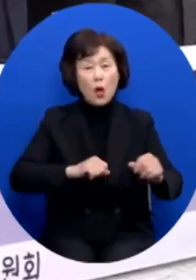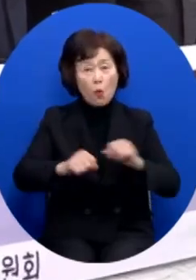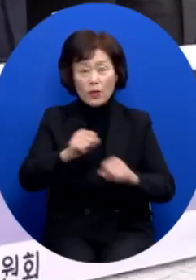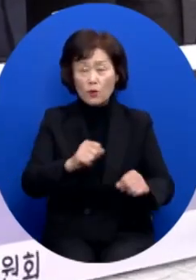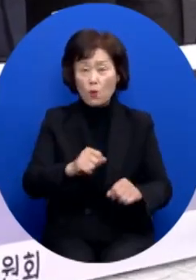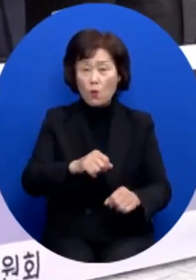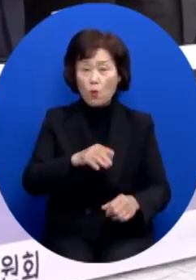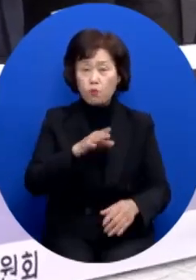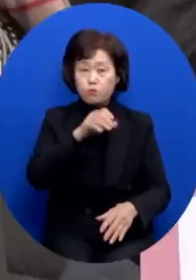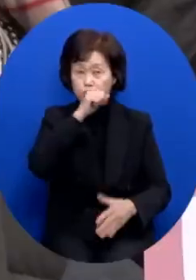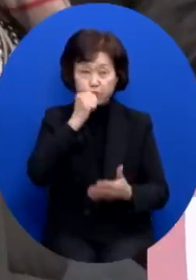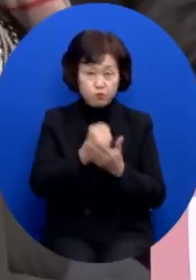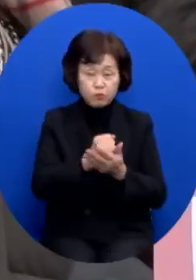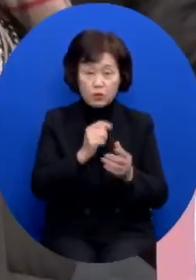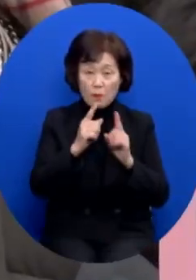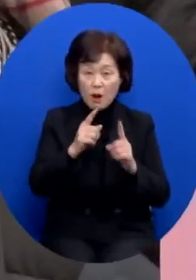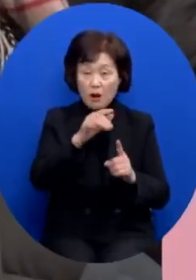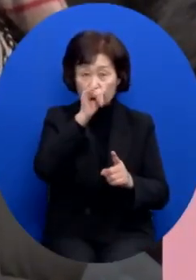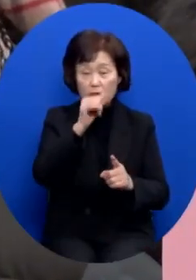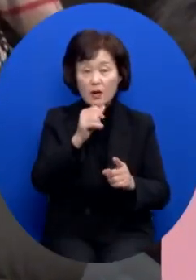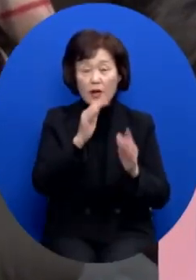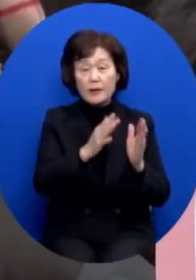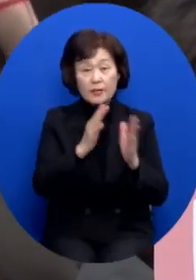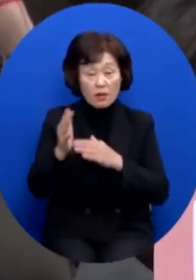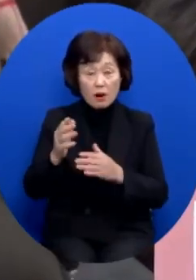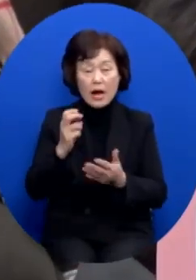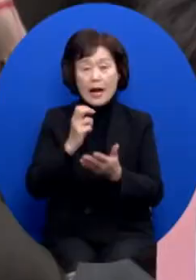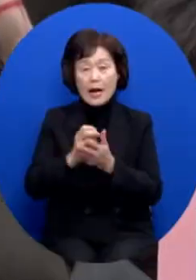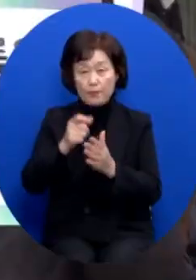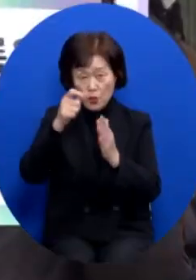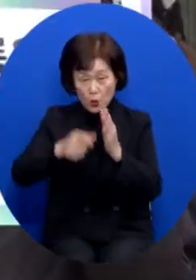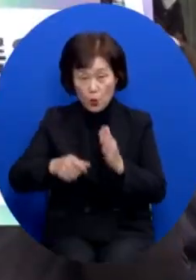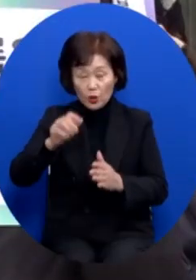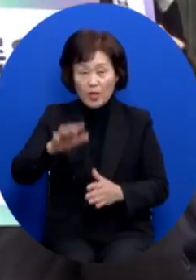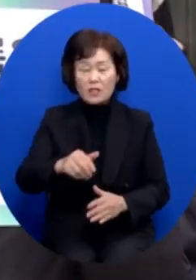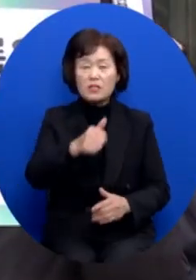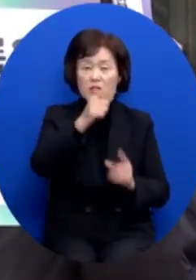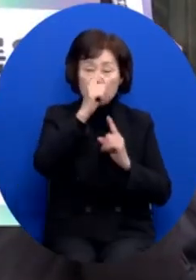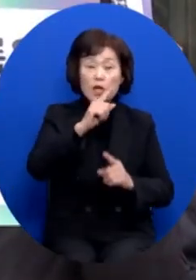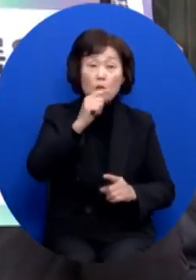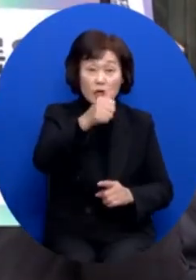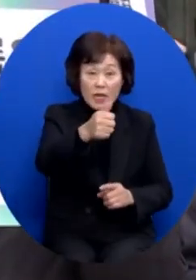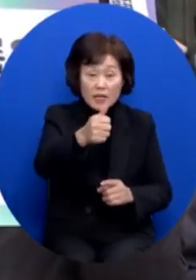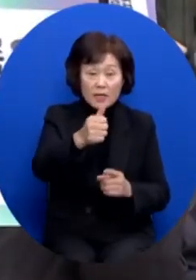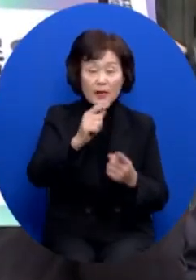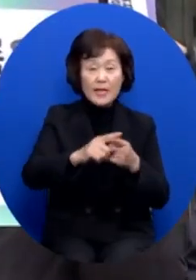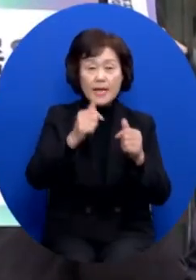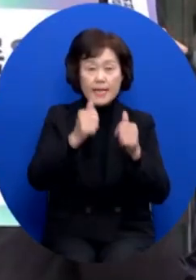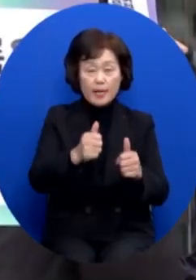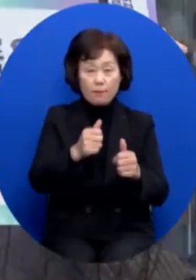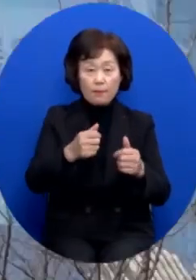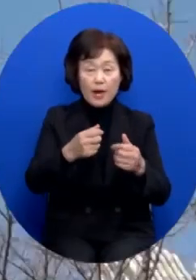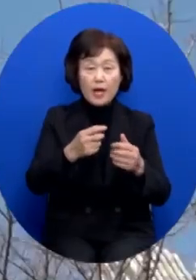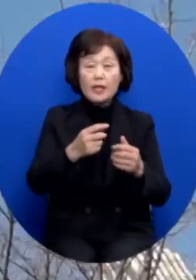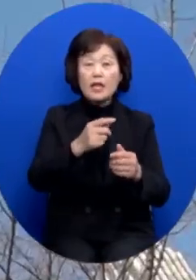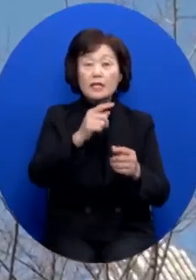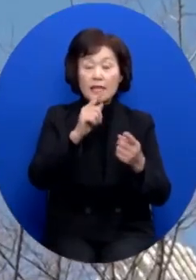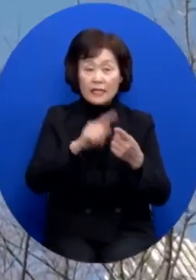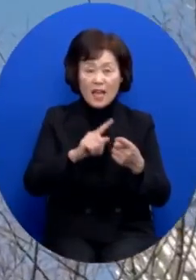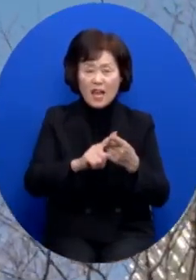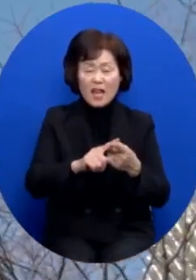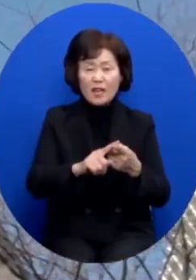주장했습니다. 이어 감리회 본부에 이동환 목사의 무죄 선고와 함께 성소수자와 이번 사건으로